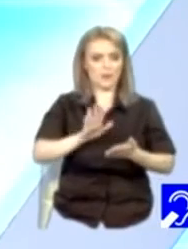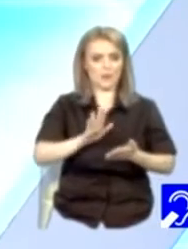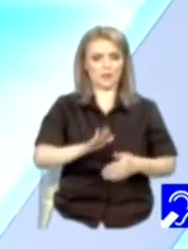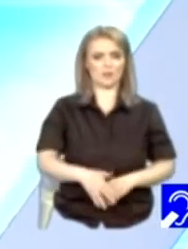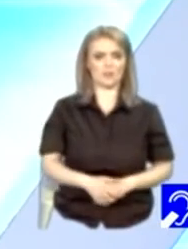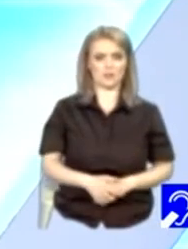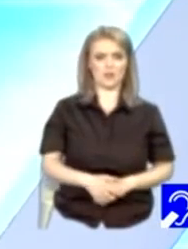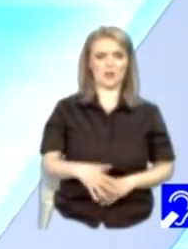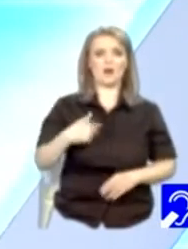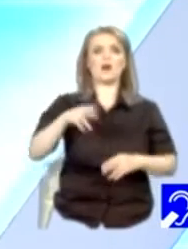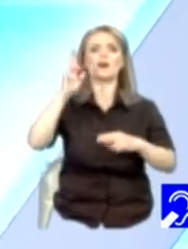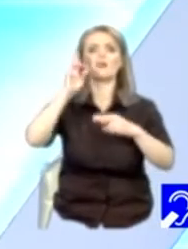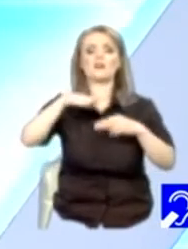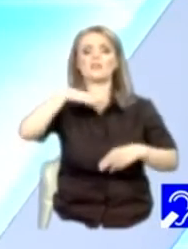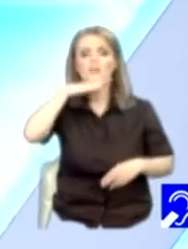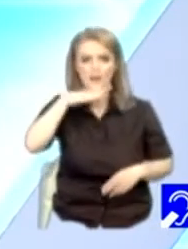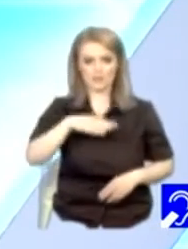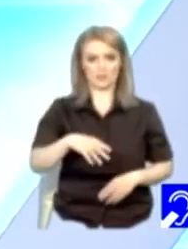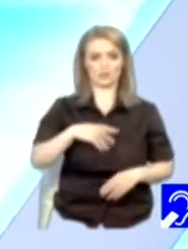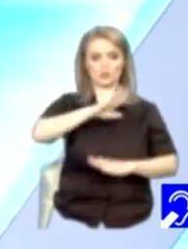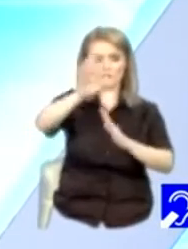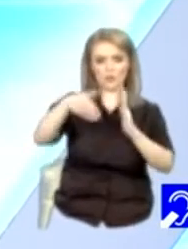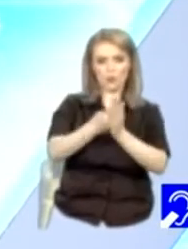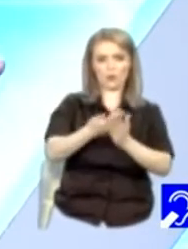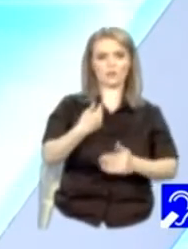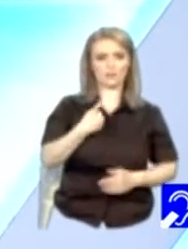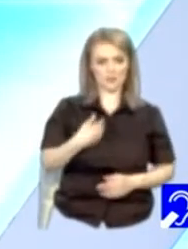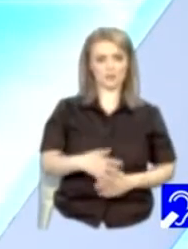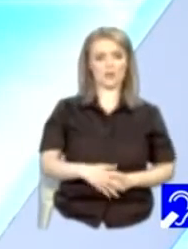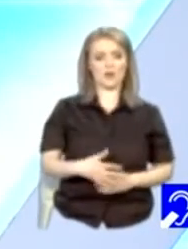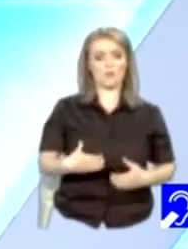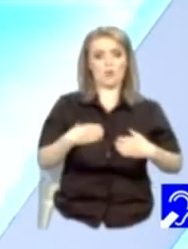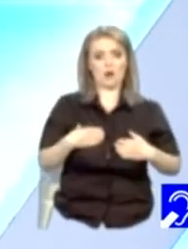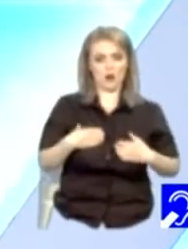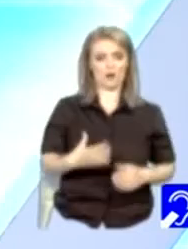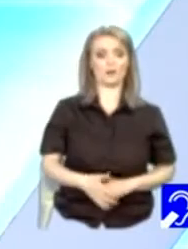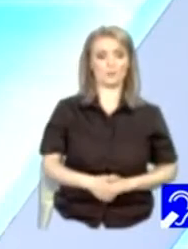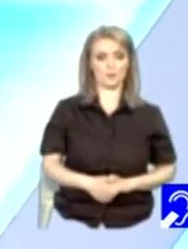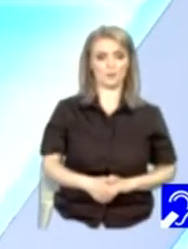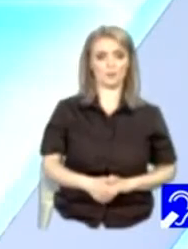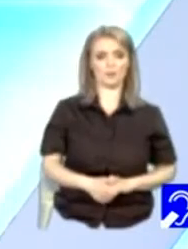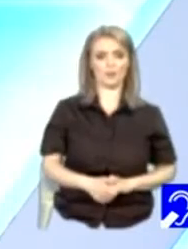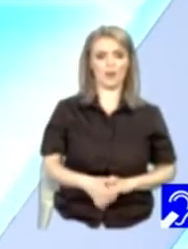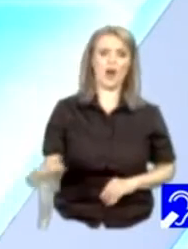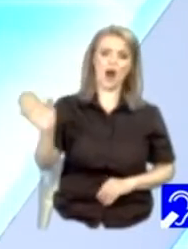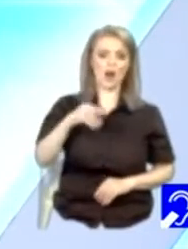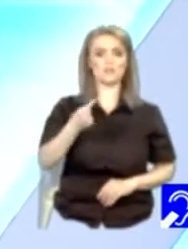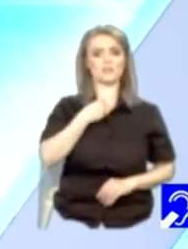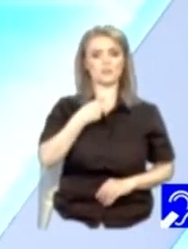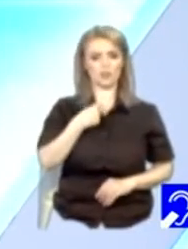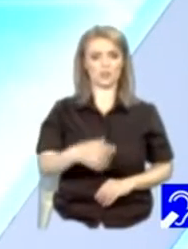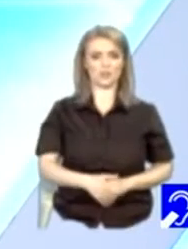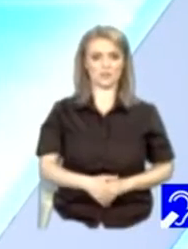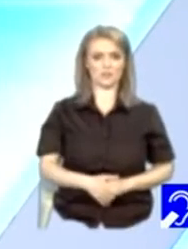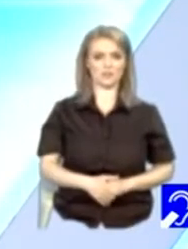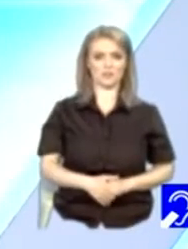votăm de frica sperietoarelor plasate de alți concurenți în politica noastră. Haideți să votăm